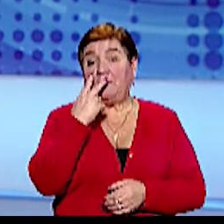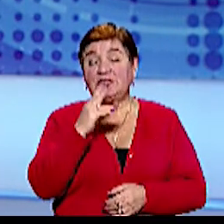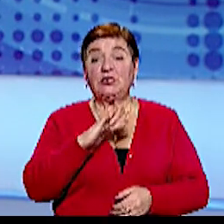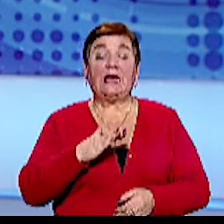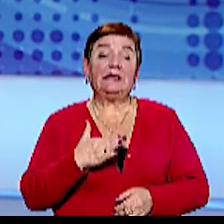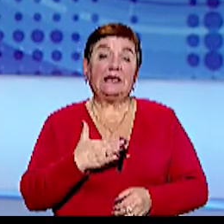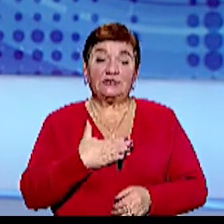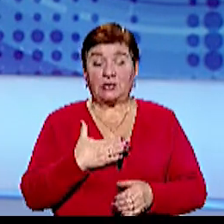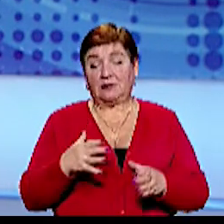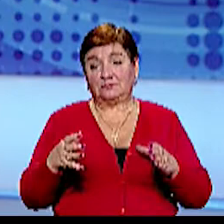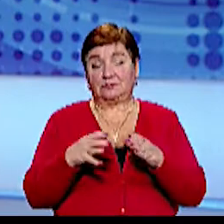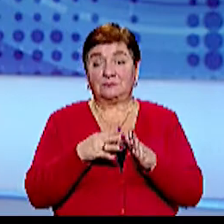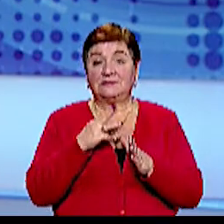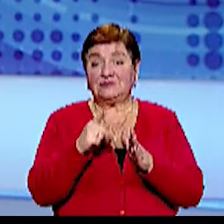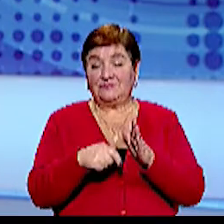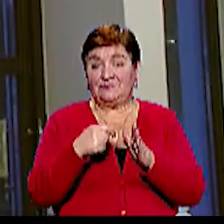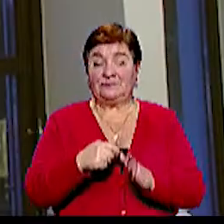наша Діана Фуско.